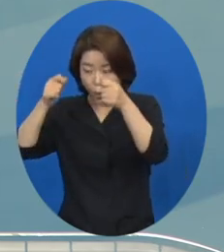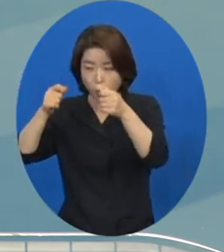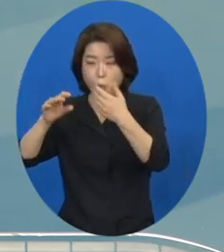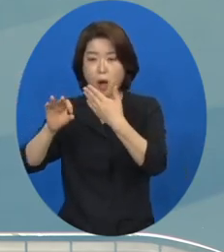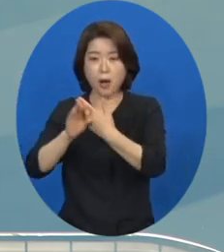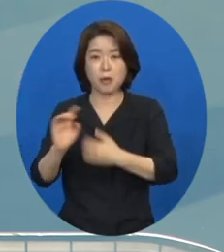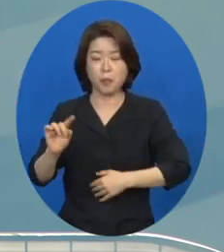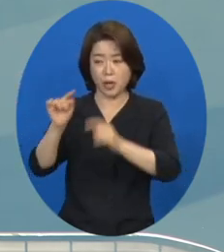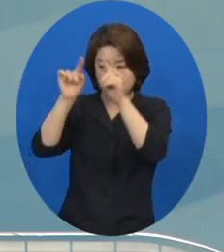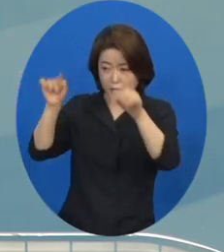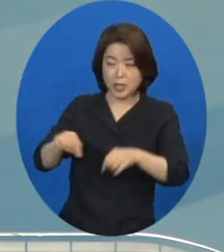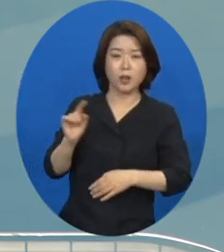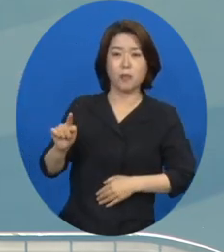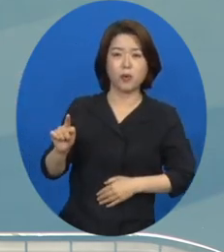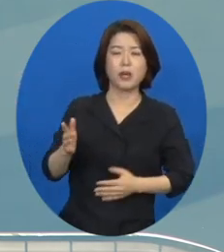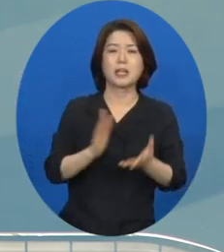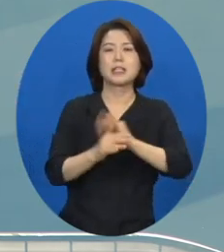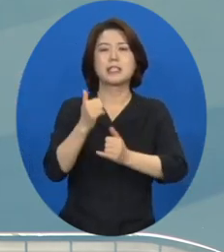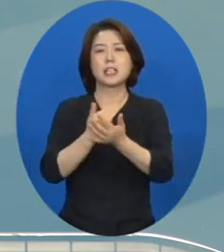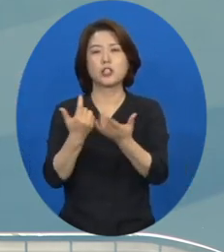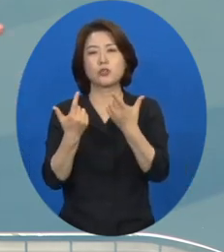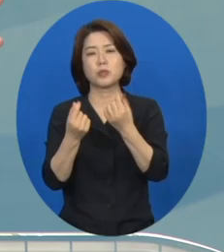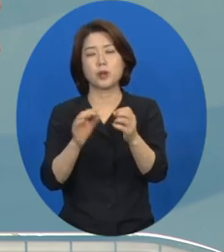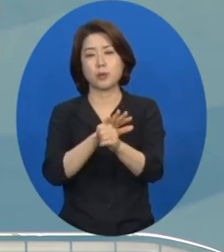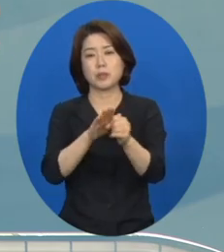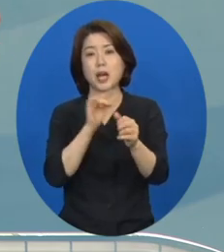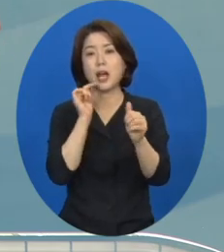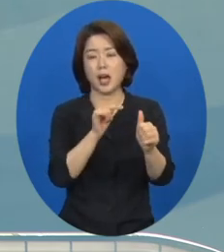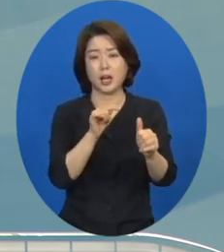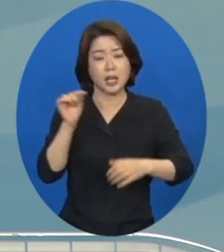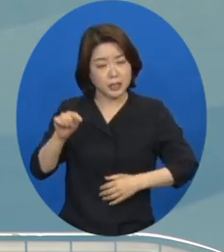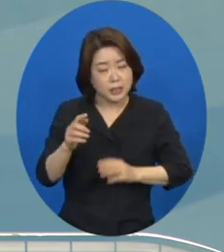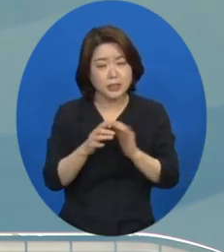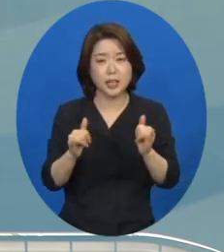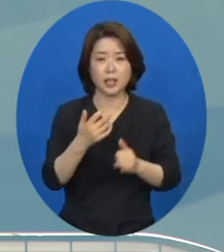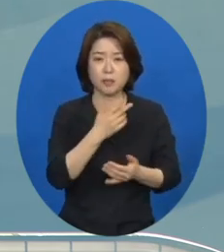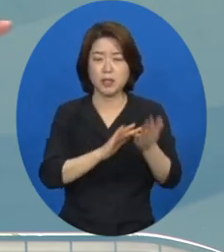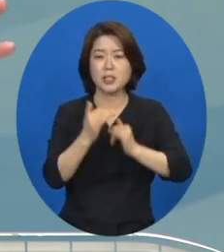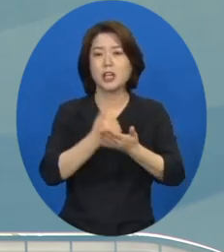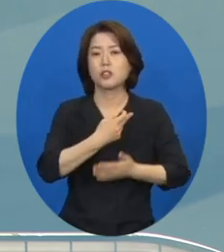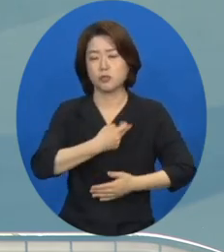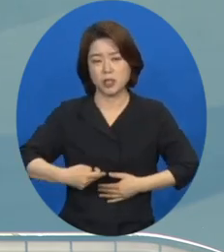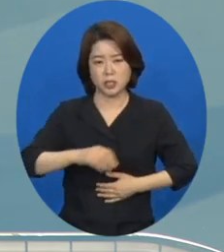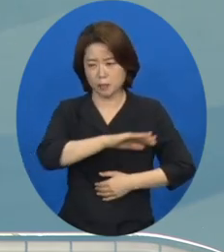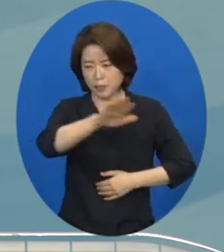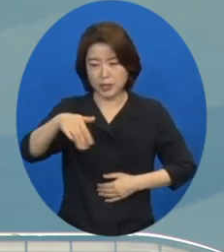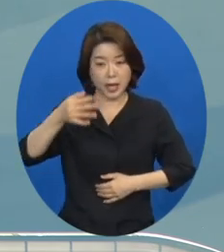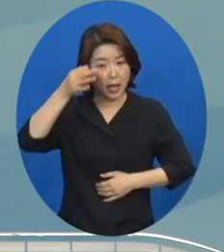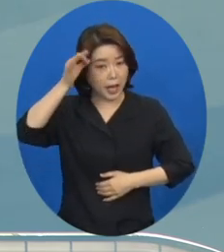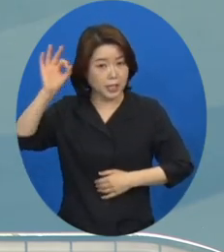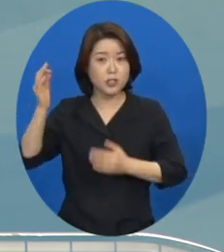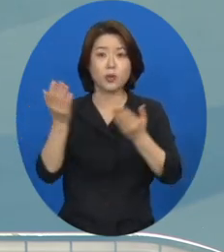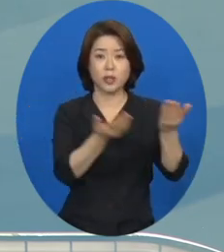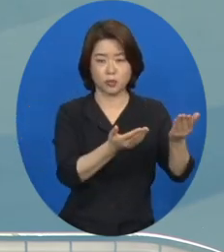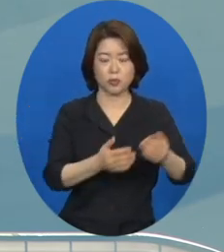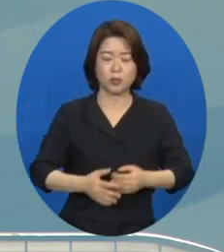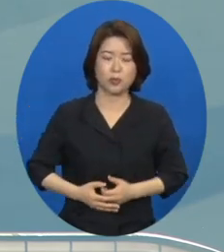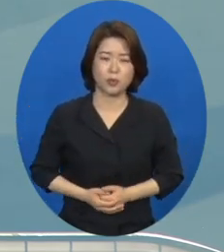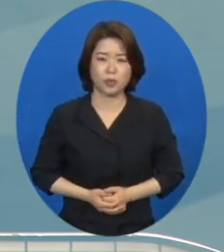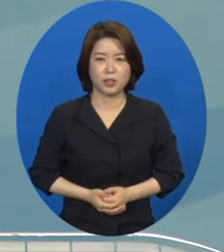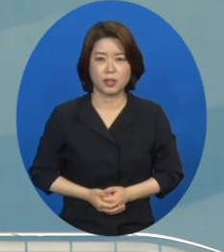예수님처럼 사랑하는 거예요. 그 사람이 예수님의 제자라고 사람들이 다 인정할 것이라고 했잖아요.